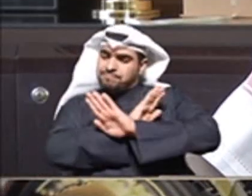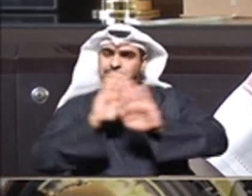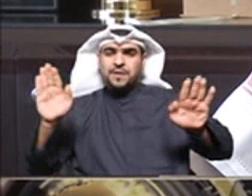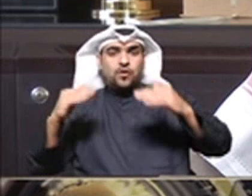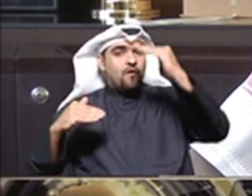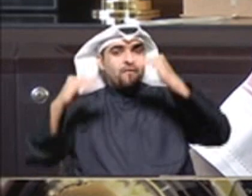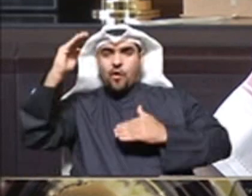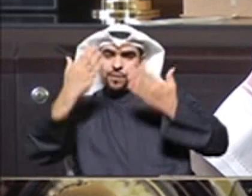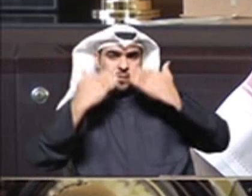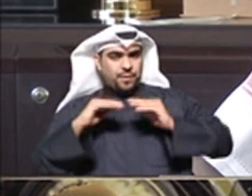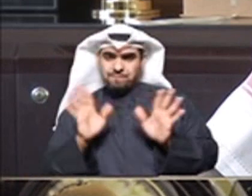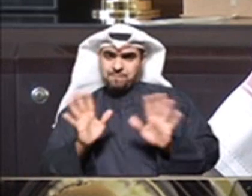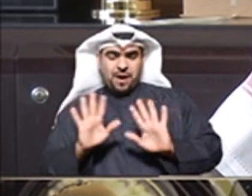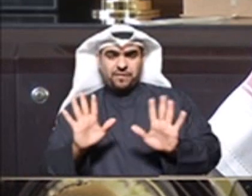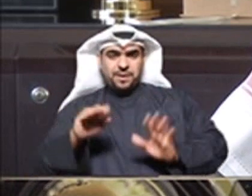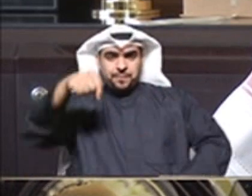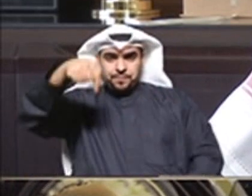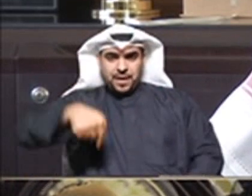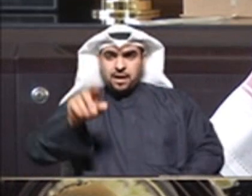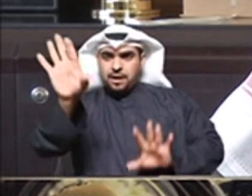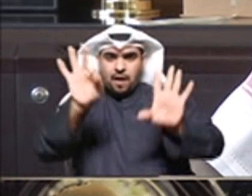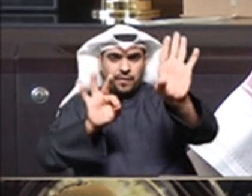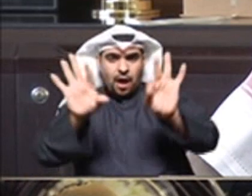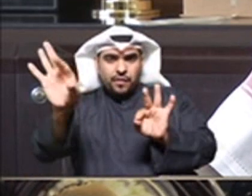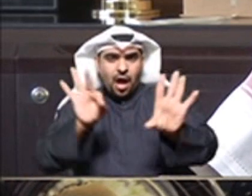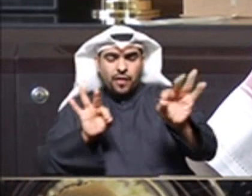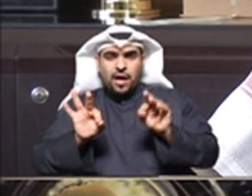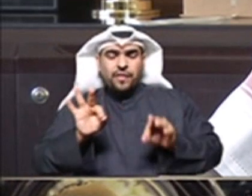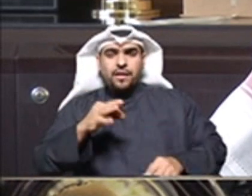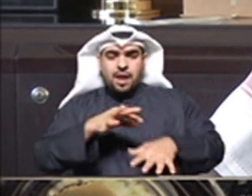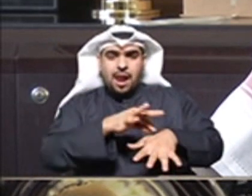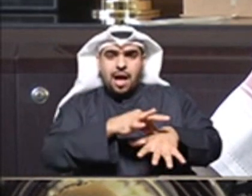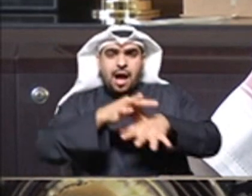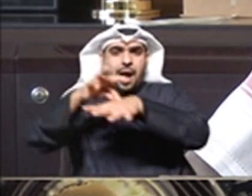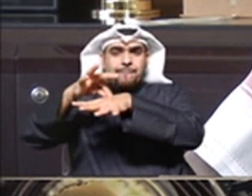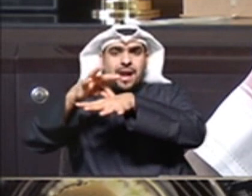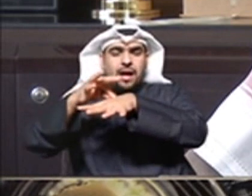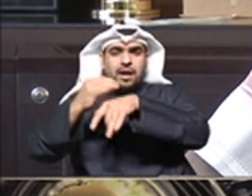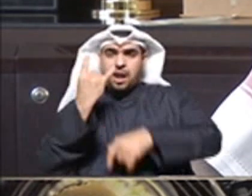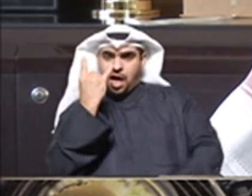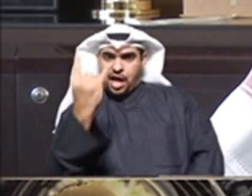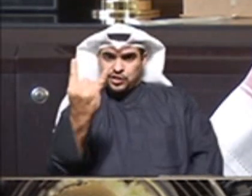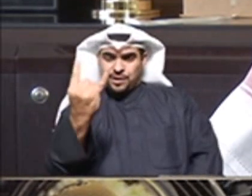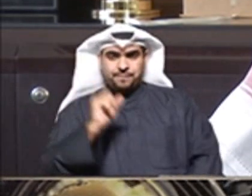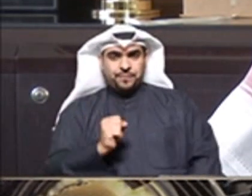10 حملات بواقع 1300 دينار لكل حملة، وكل